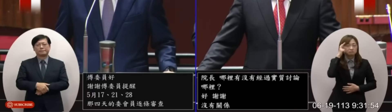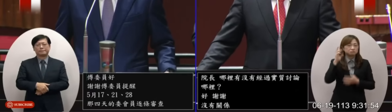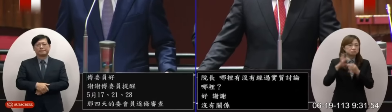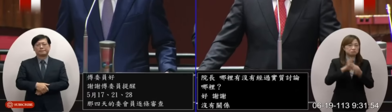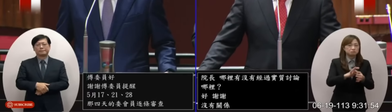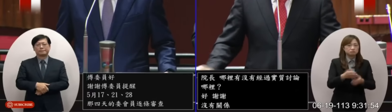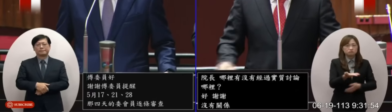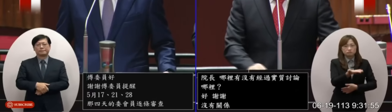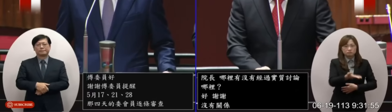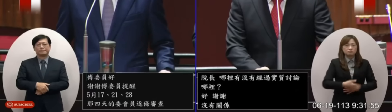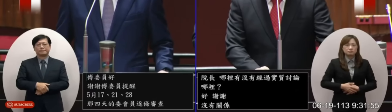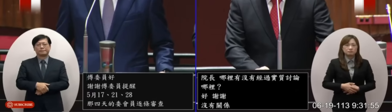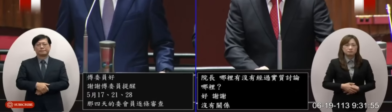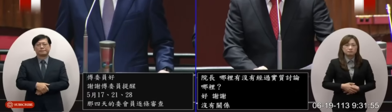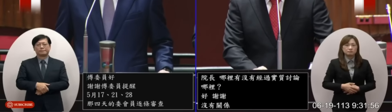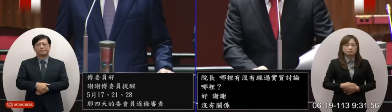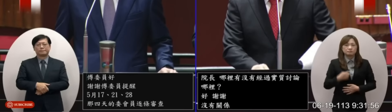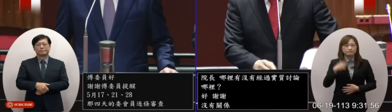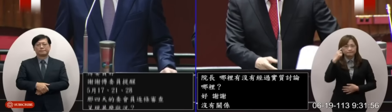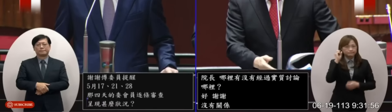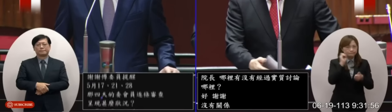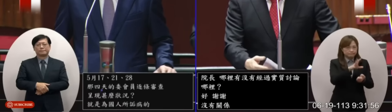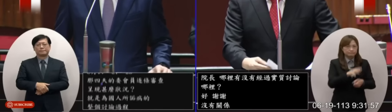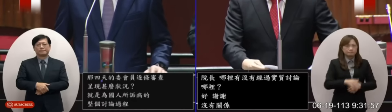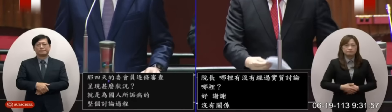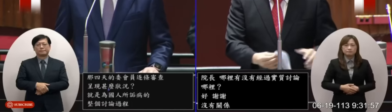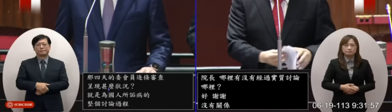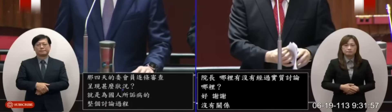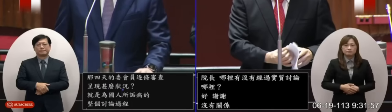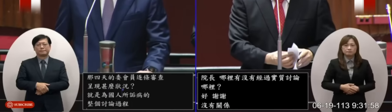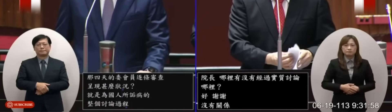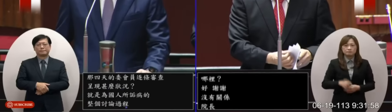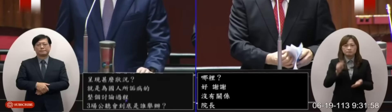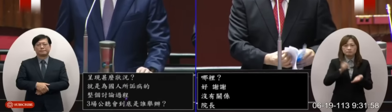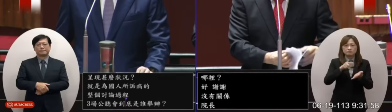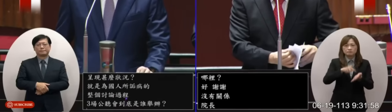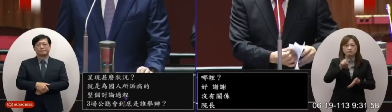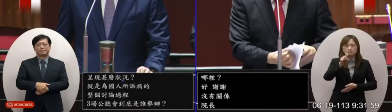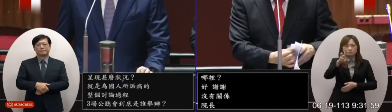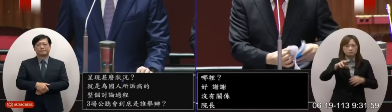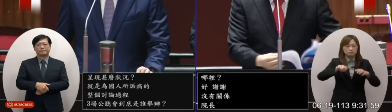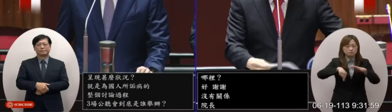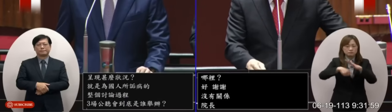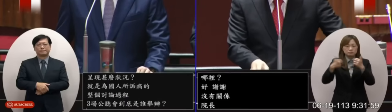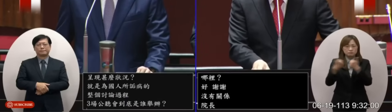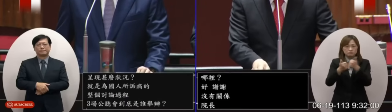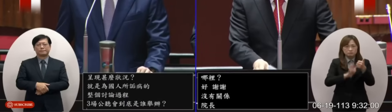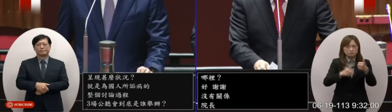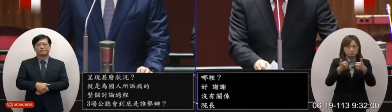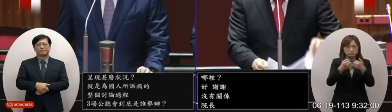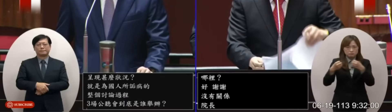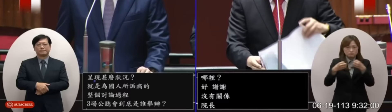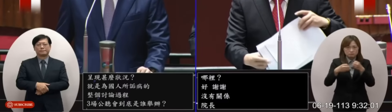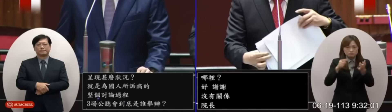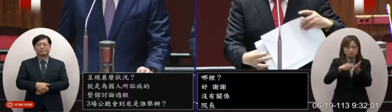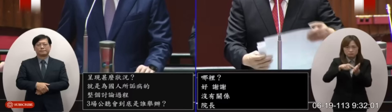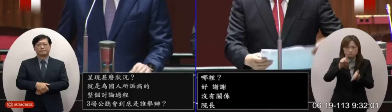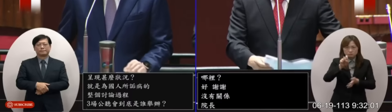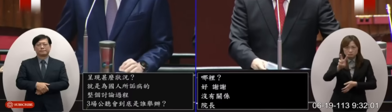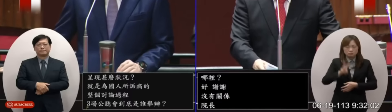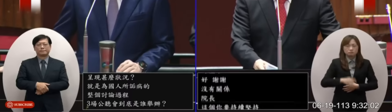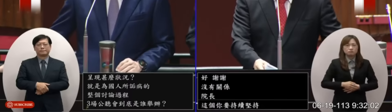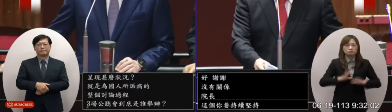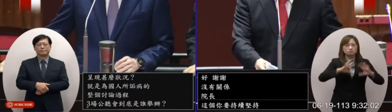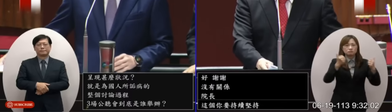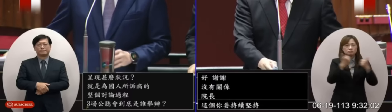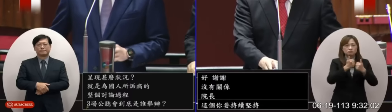好，那本席就提醒你，13次的院会委员会的讨论才把国会